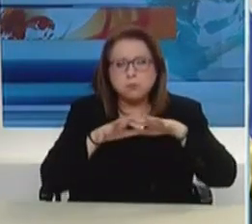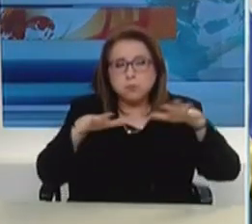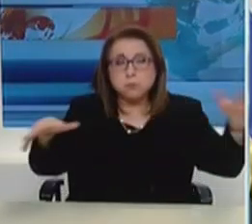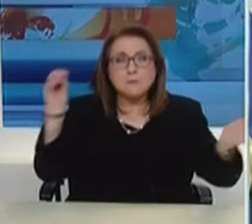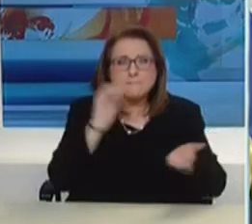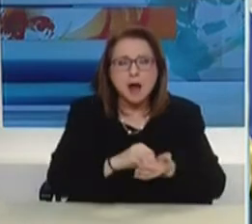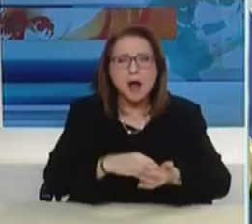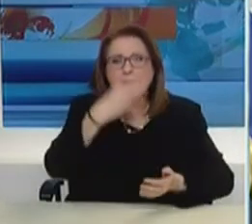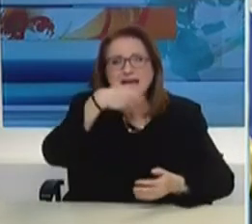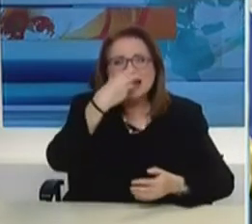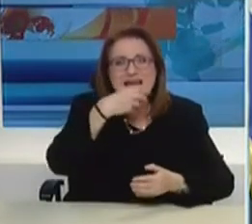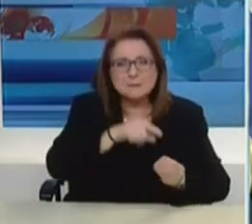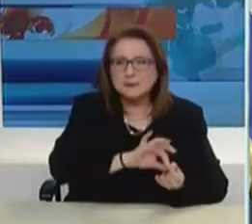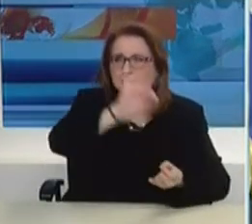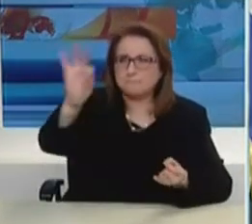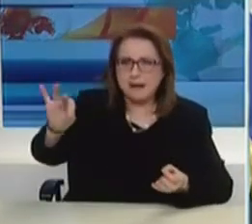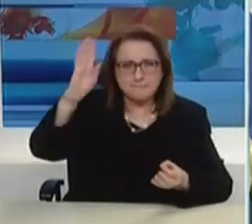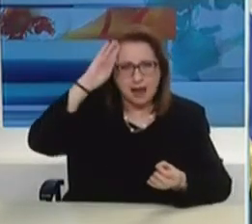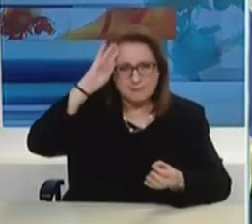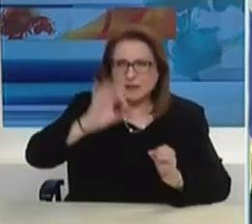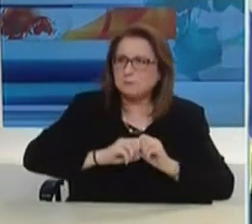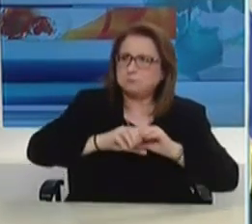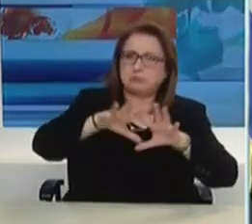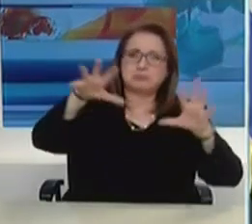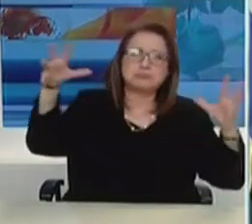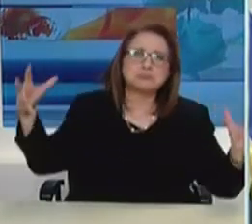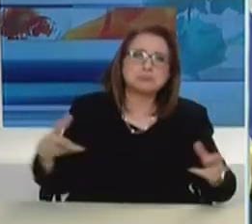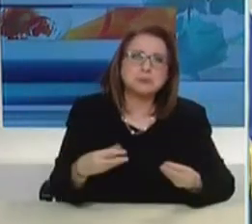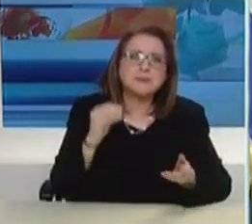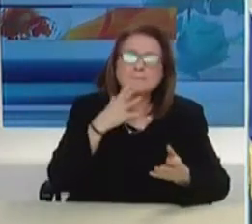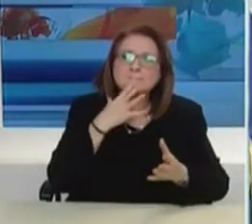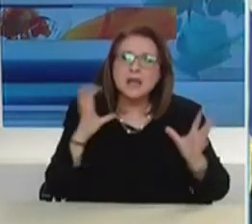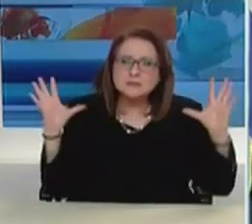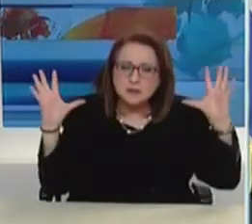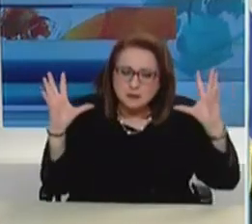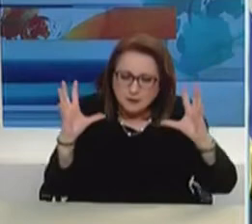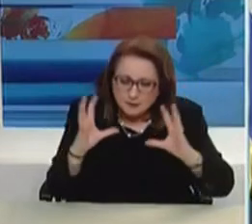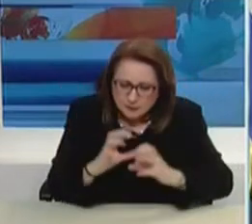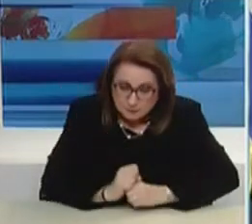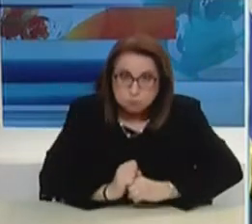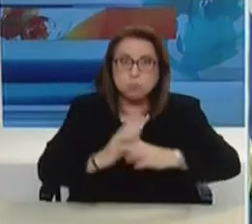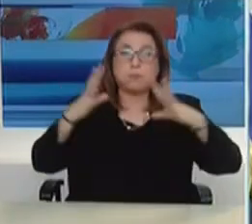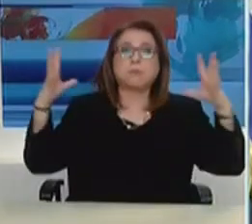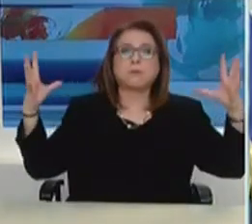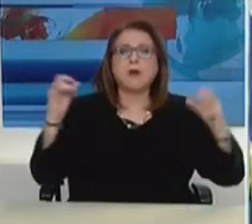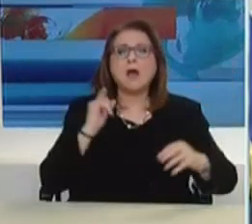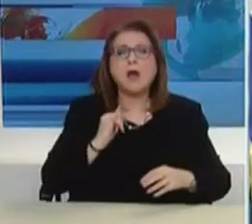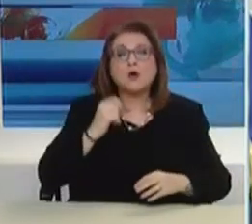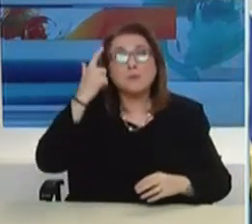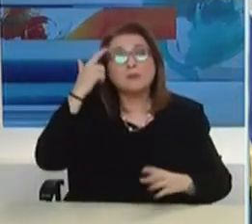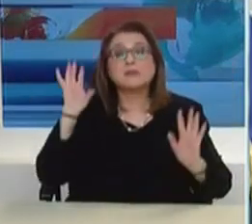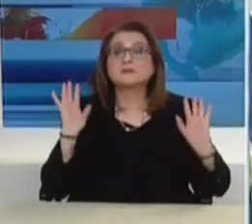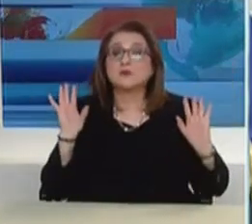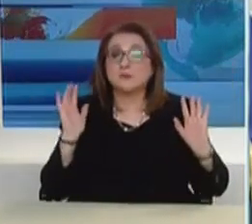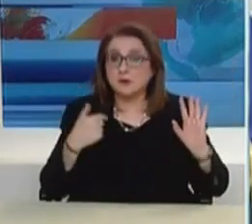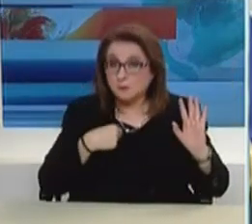χρειάζεται επιτήρηση, χρειάζεται μεθοδικότητα στο τι λέμε για τον ιό. Δεν πρέπει να δίνουμε ψεύτικες ελπίδες. Απ' την άλλη μεριά όμως